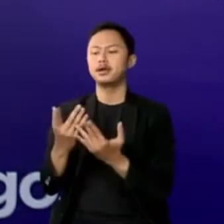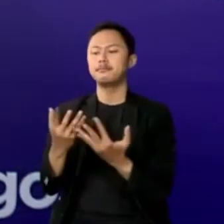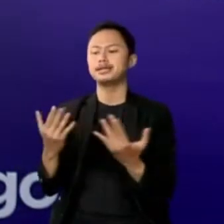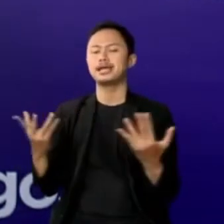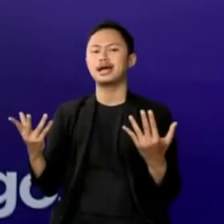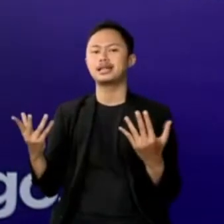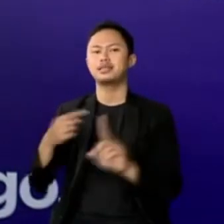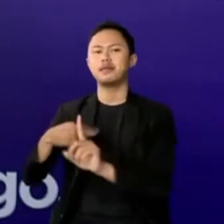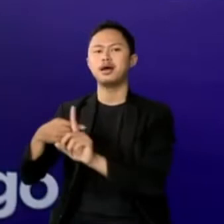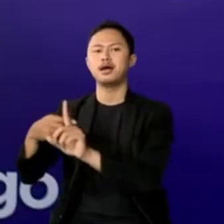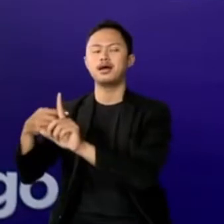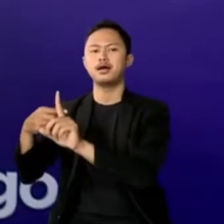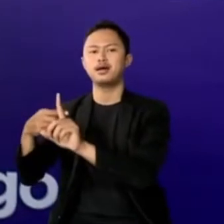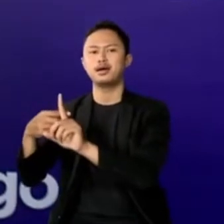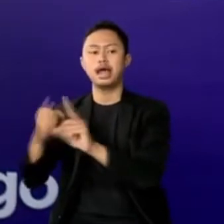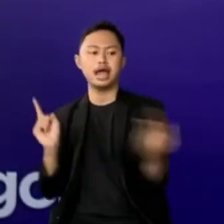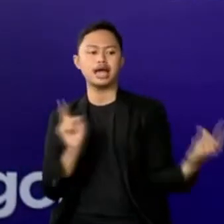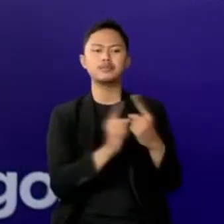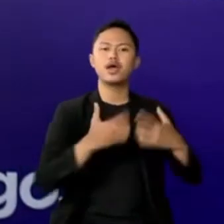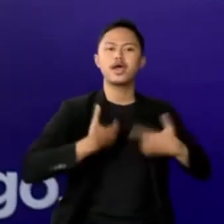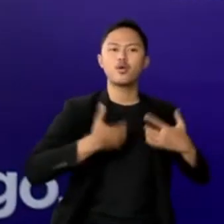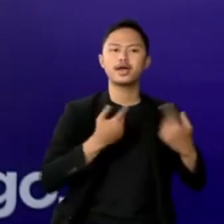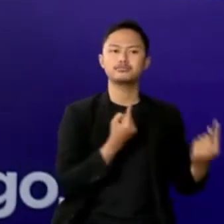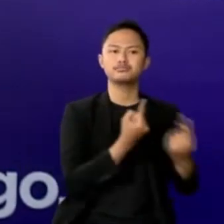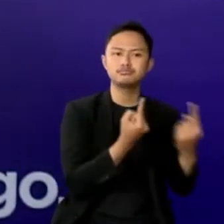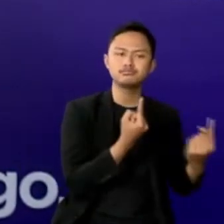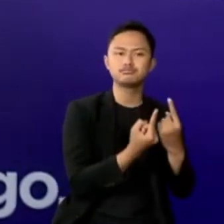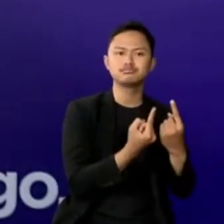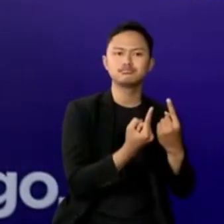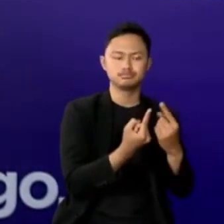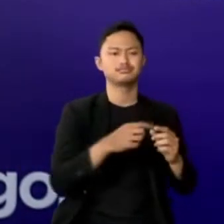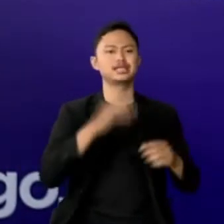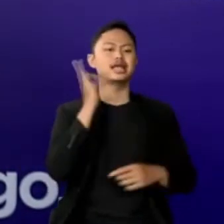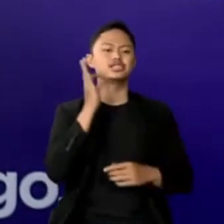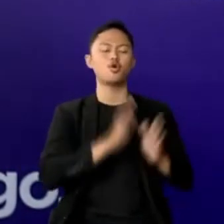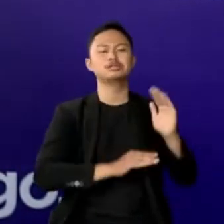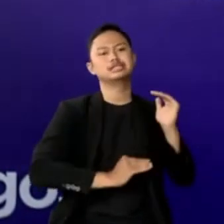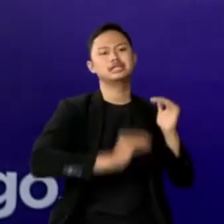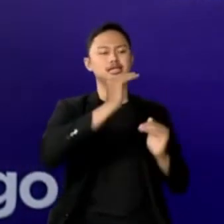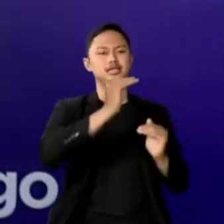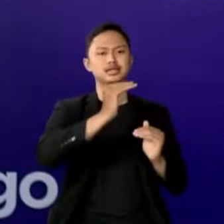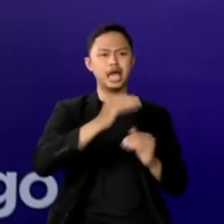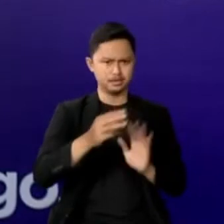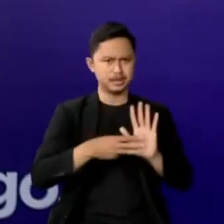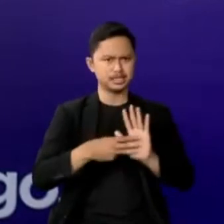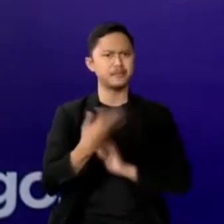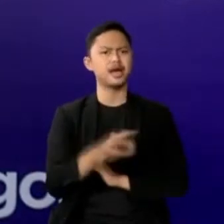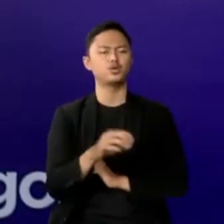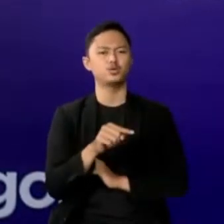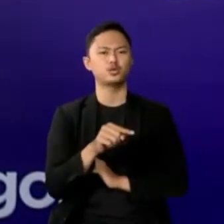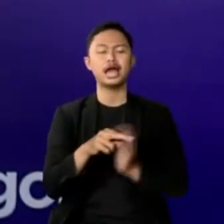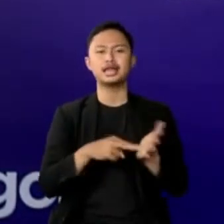banyak terus mereka berinteraksi dengan binatang atau hewan menjadi lebih tinggi dan ini Tentunya membuat masalah baru